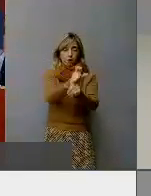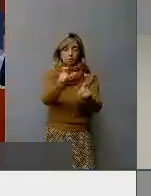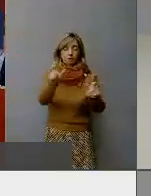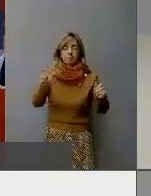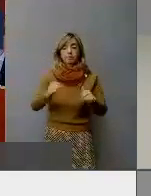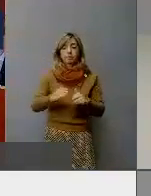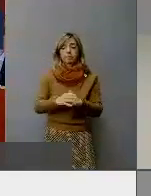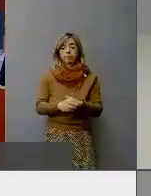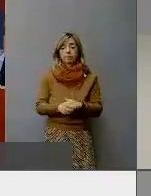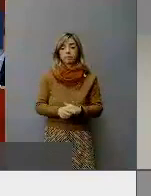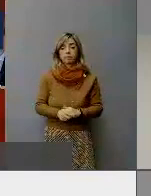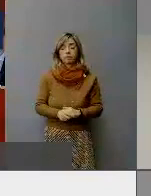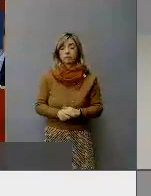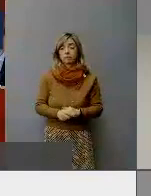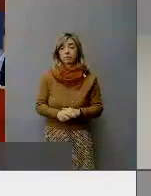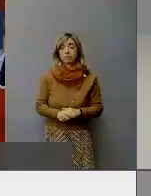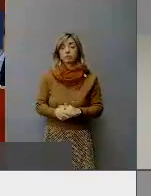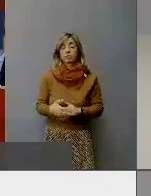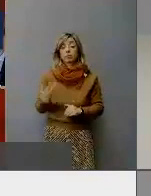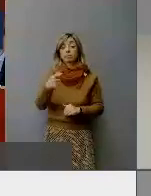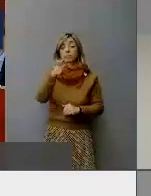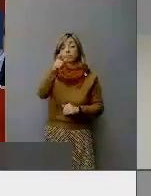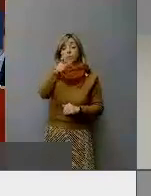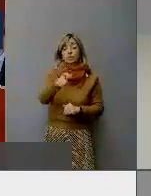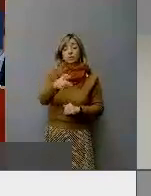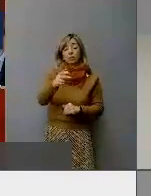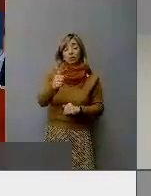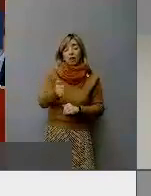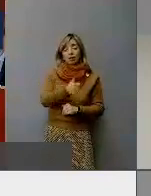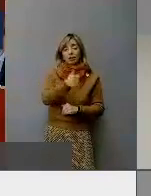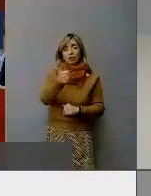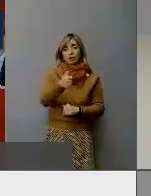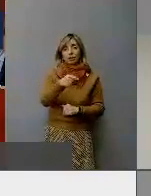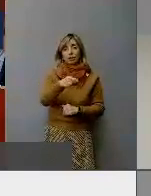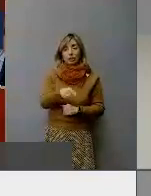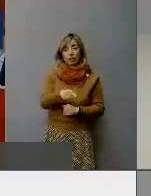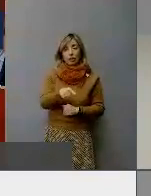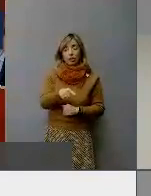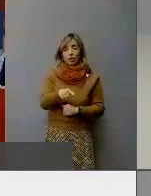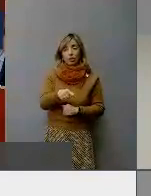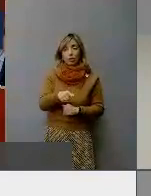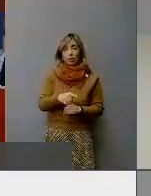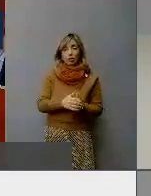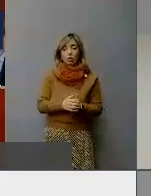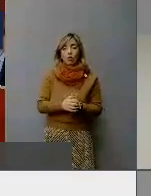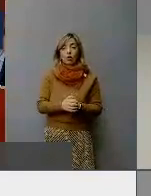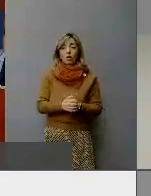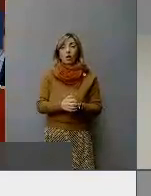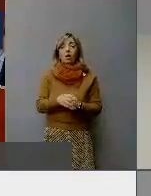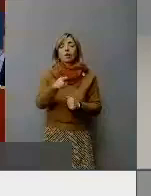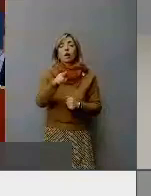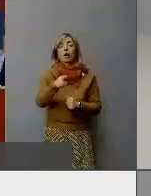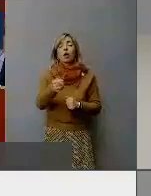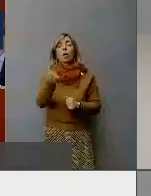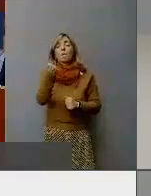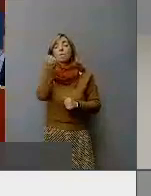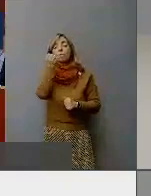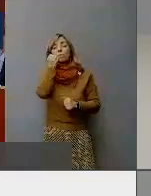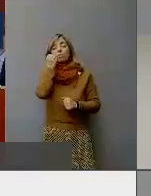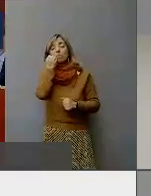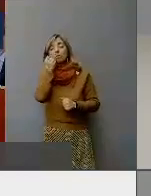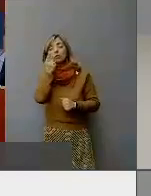persona che vive da sola per esempio al costo della vita più elevato dei genitori separati metterà invece che padri separati per il fatto che